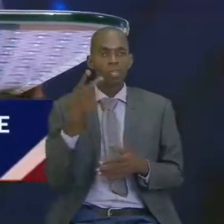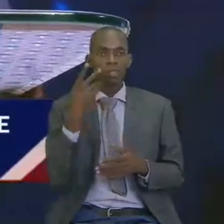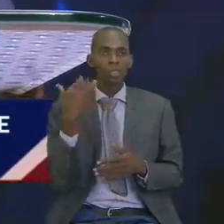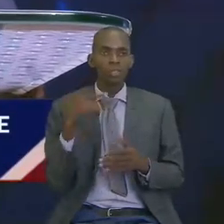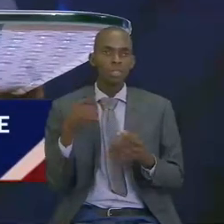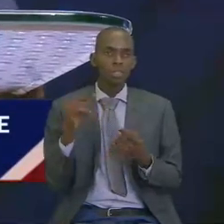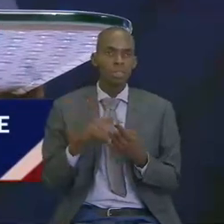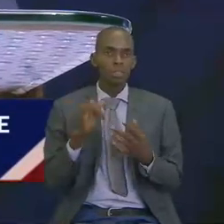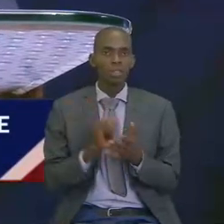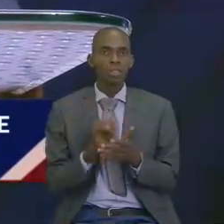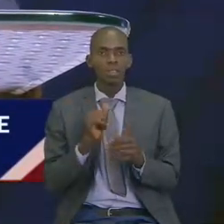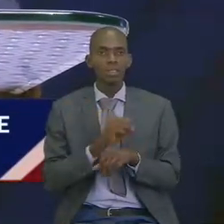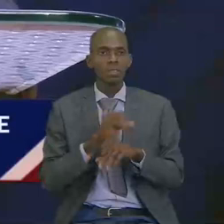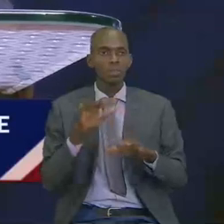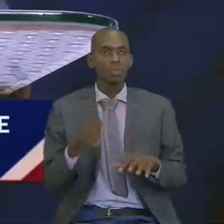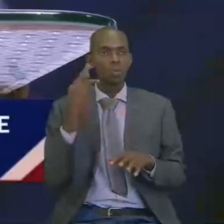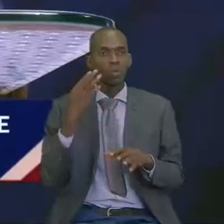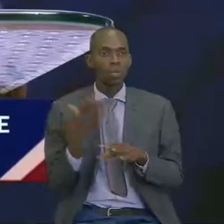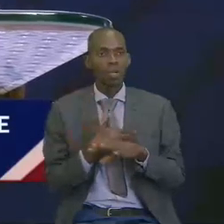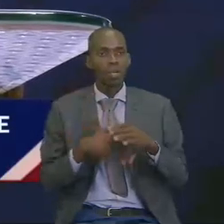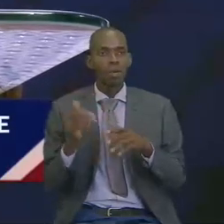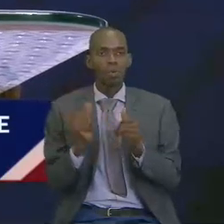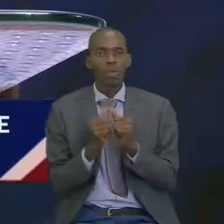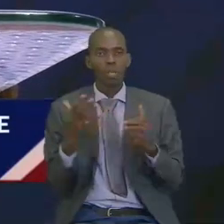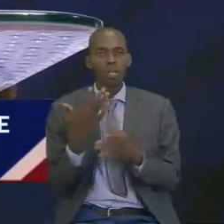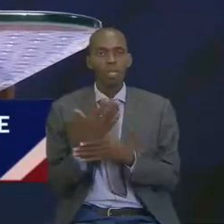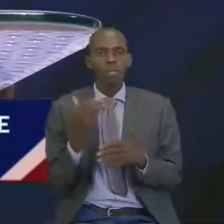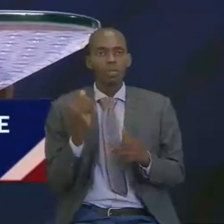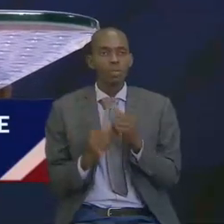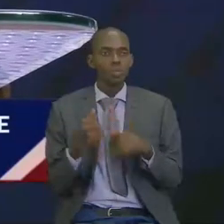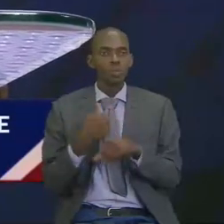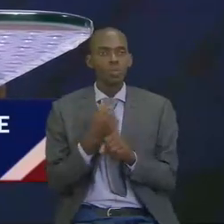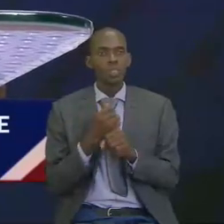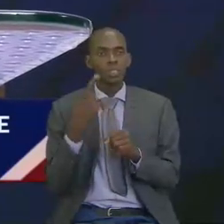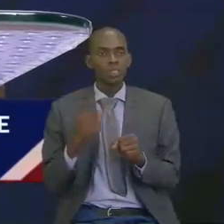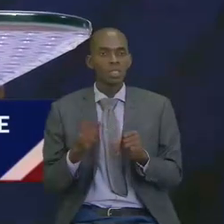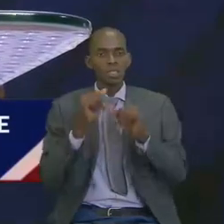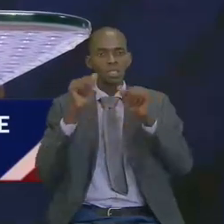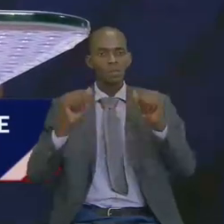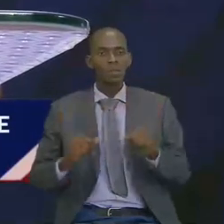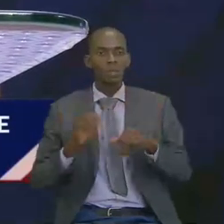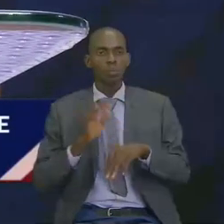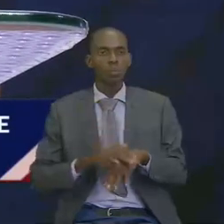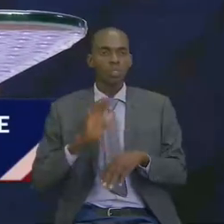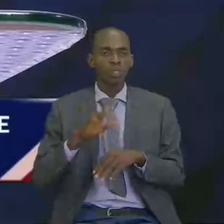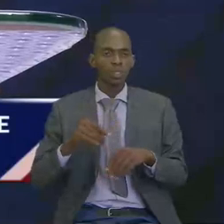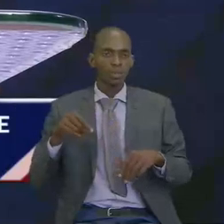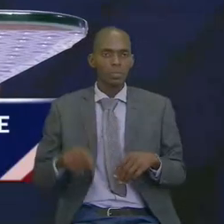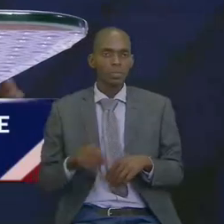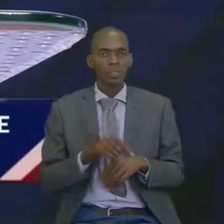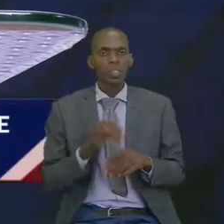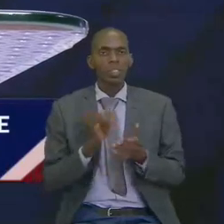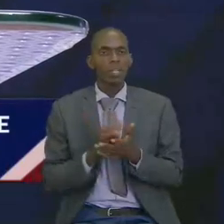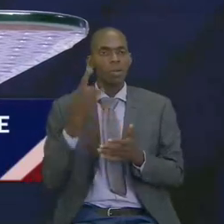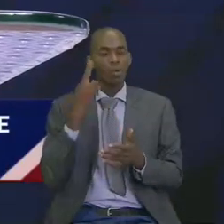Tu regardais lorsqu'une pierre se détacha sans le secours d'aucune main, frappa les pieds de fer